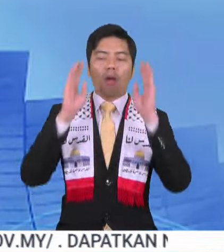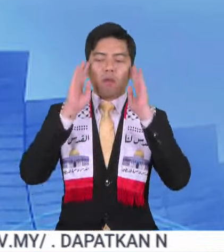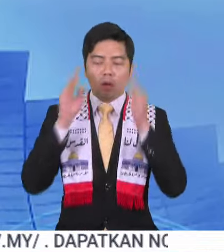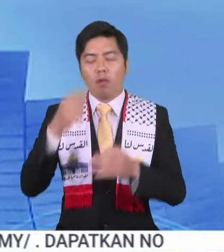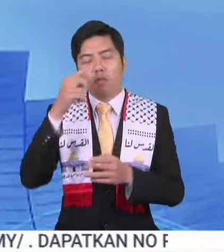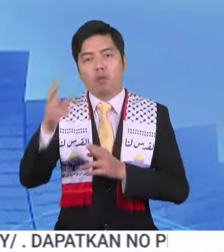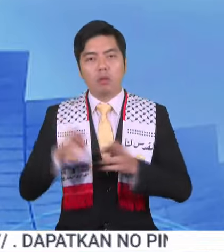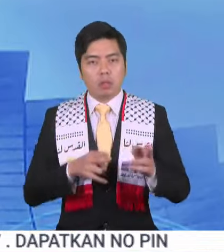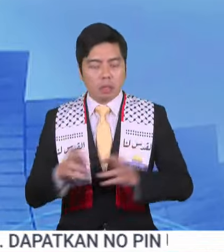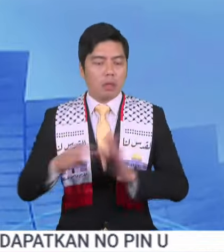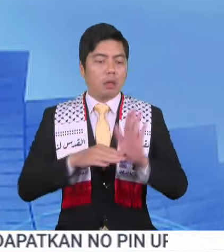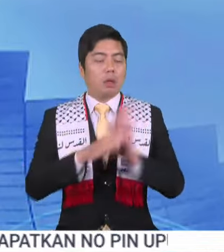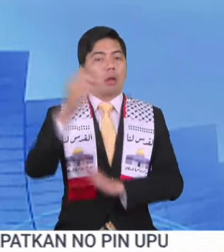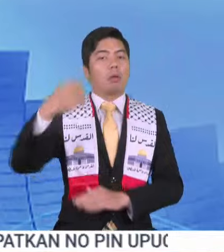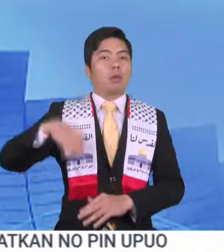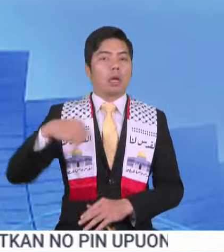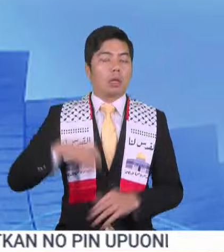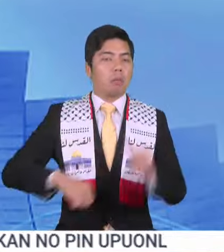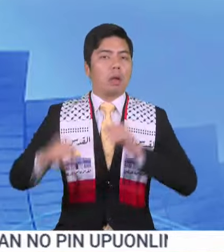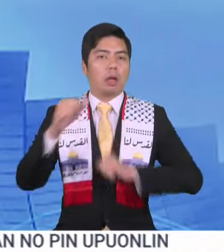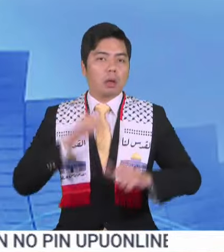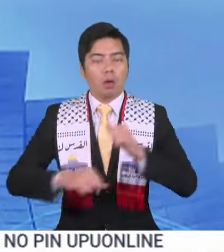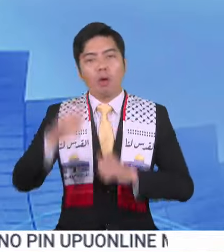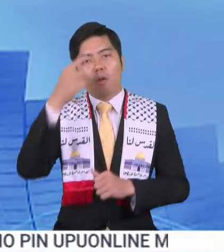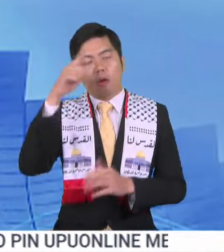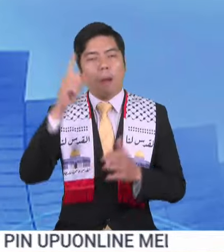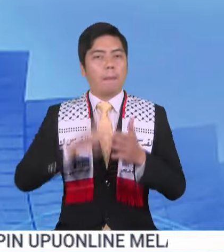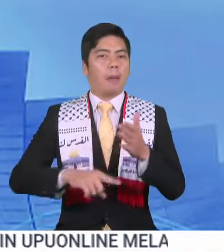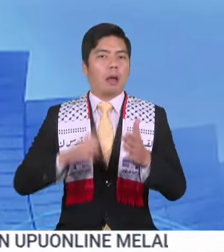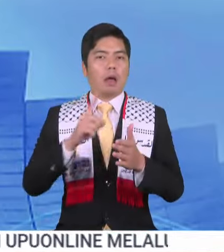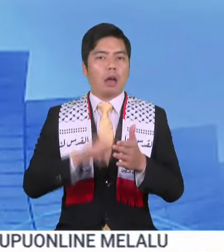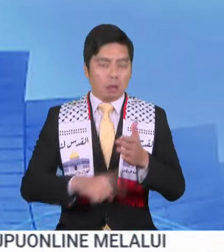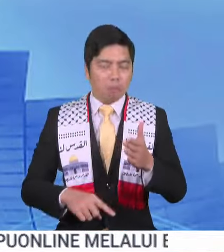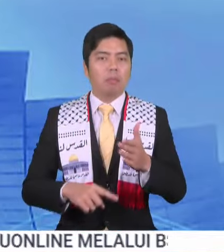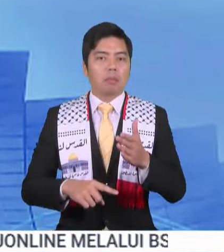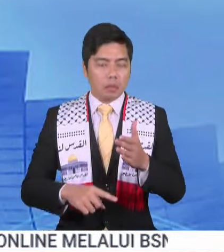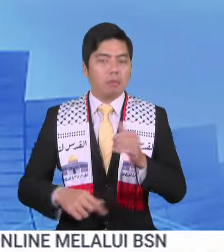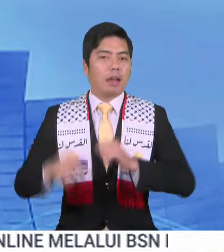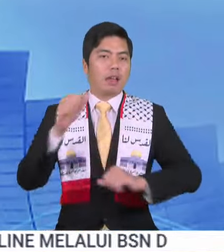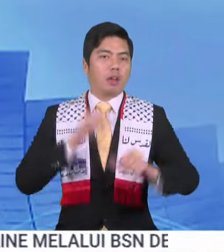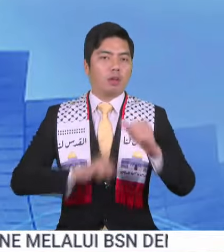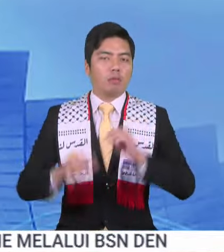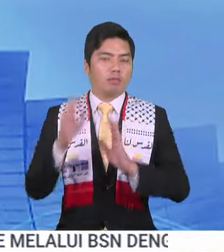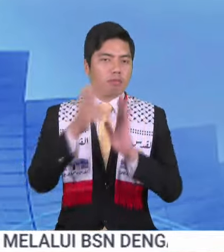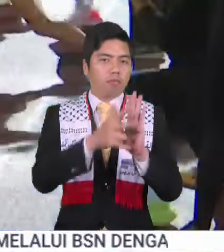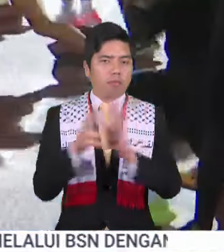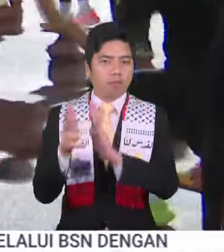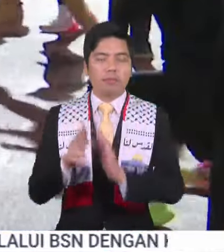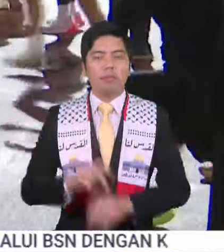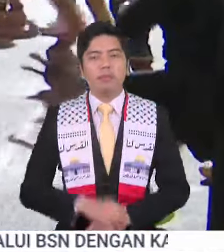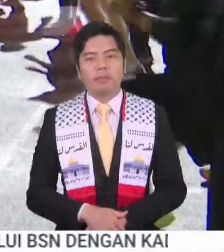usaha meningkatkan mutu lakonan untuk menjayakan sebaiknya setiap watak yang dibawakan.